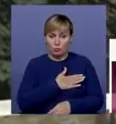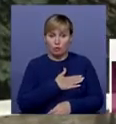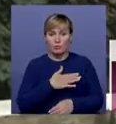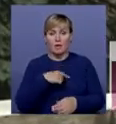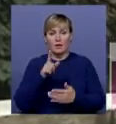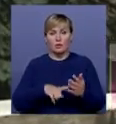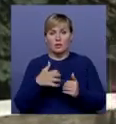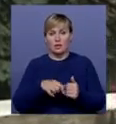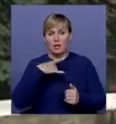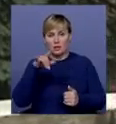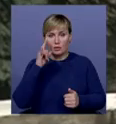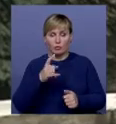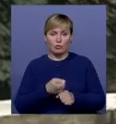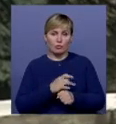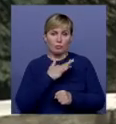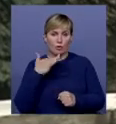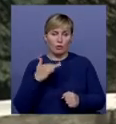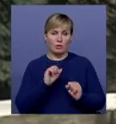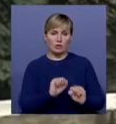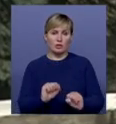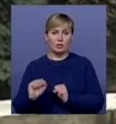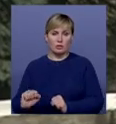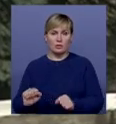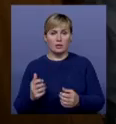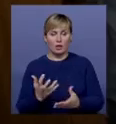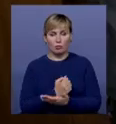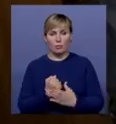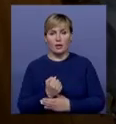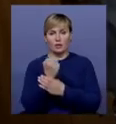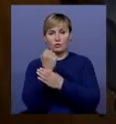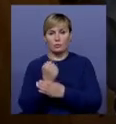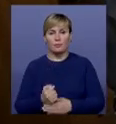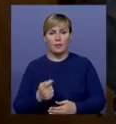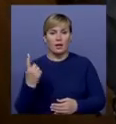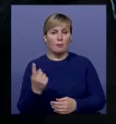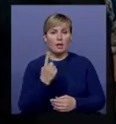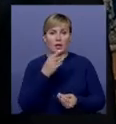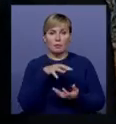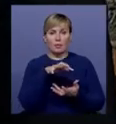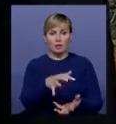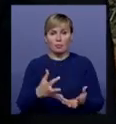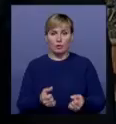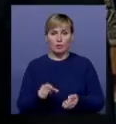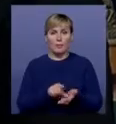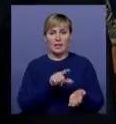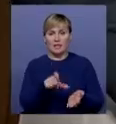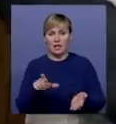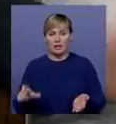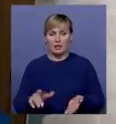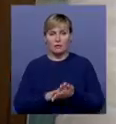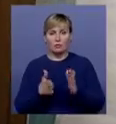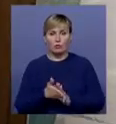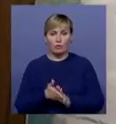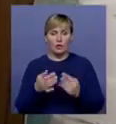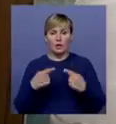среди казахстанцев немало патриотов, и такие акции найдут поддержку. Первыми продуктовый набор получили пенсионеры. В условиях